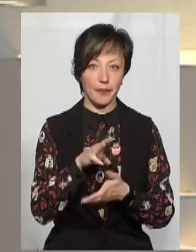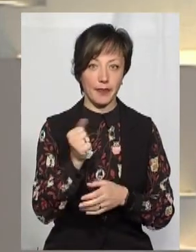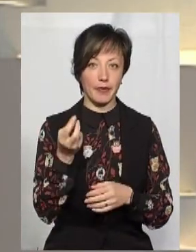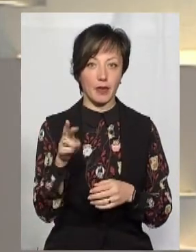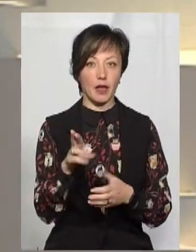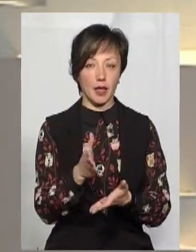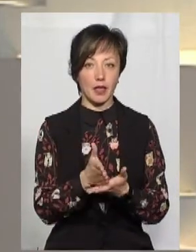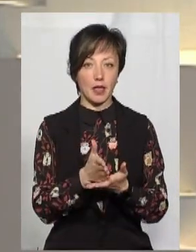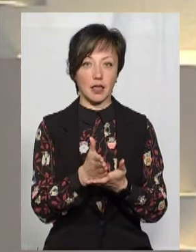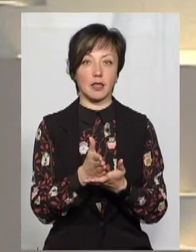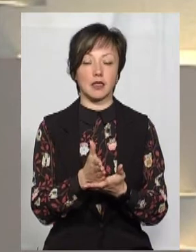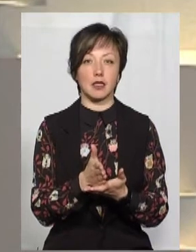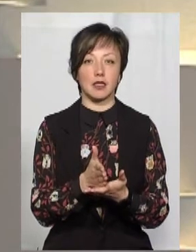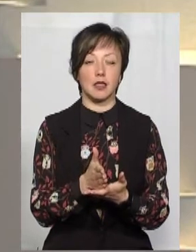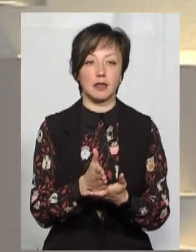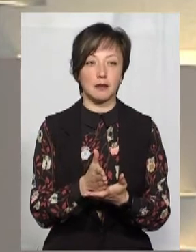Тетяна?